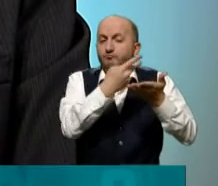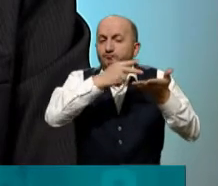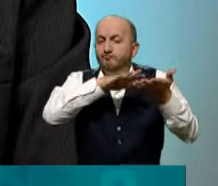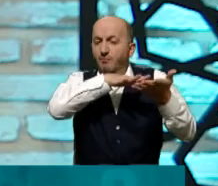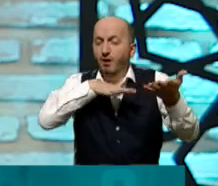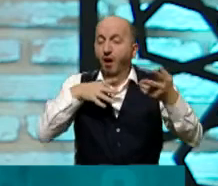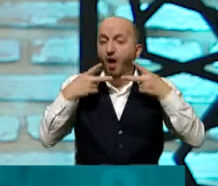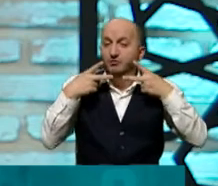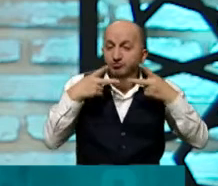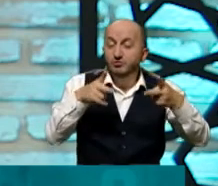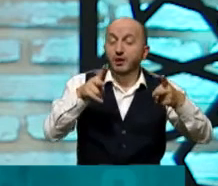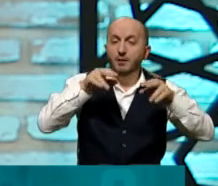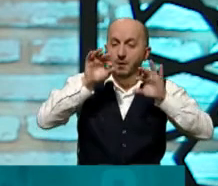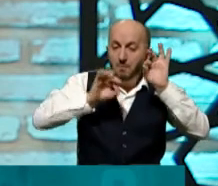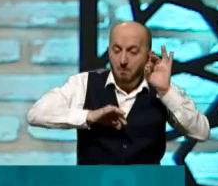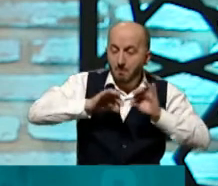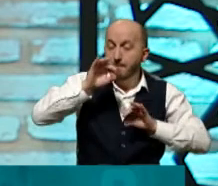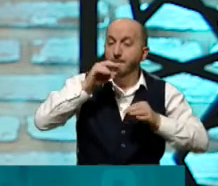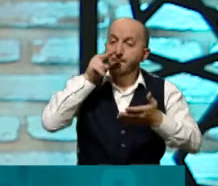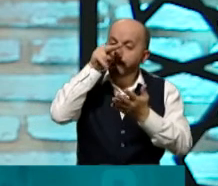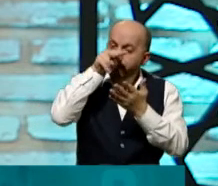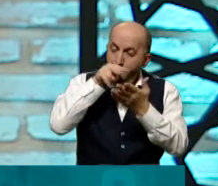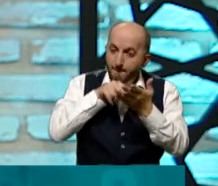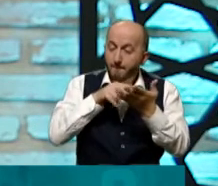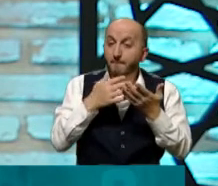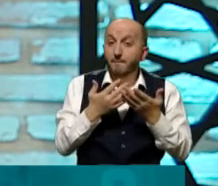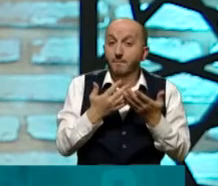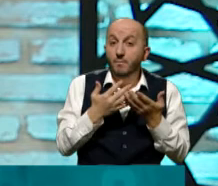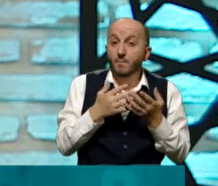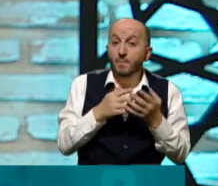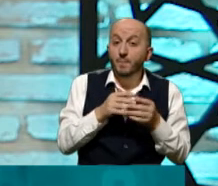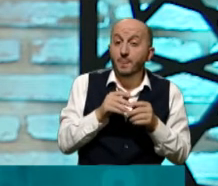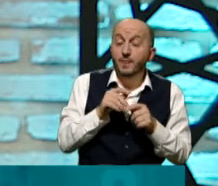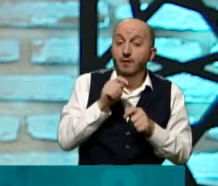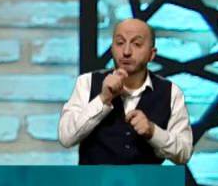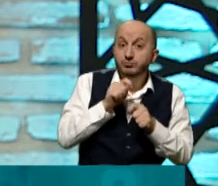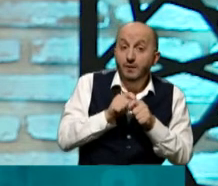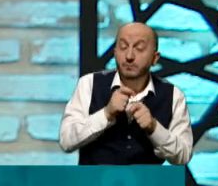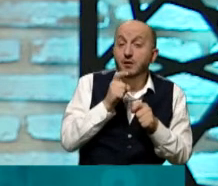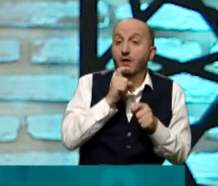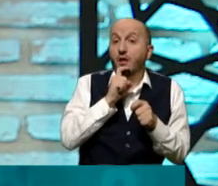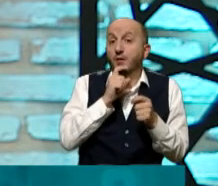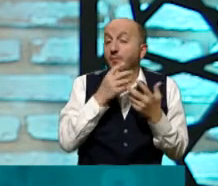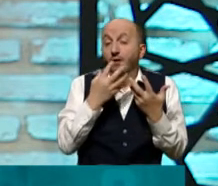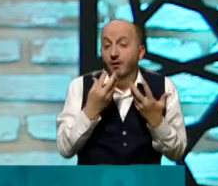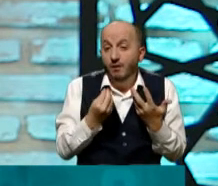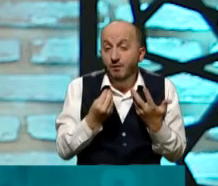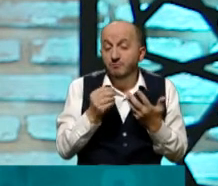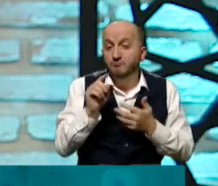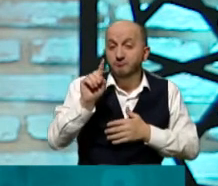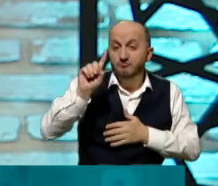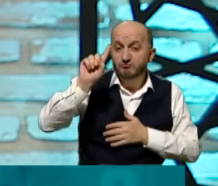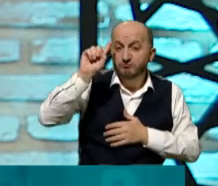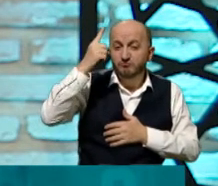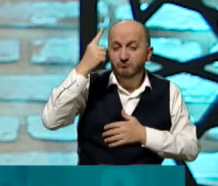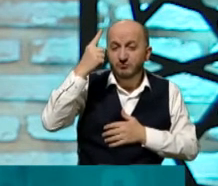Evet, hı hı. Farklı tefsirlere göz geziyoruz ama Bu yaptığımızın yanlış hani olduğunu, sadece hani bunun